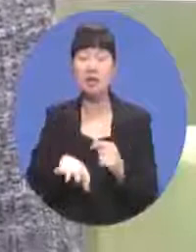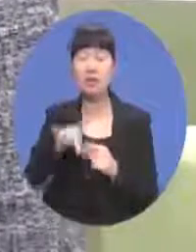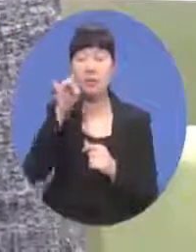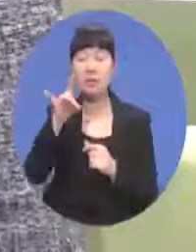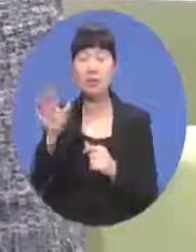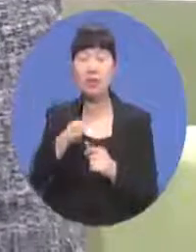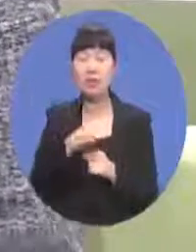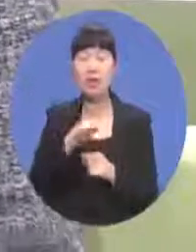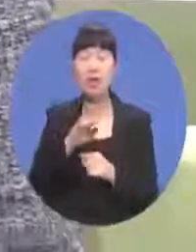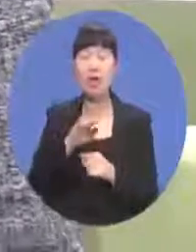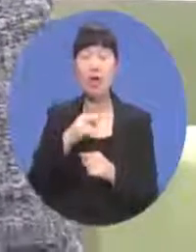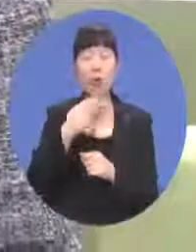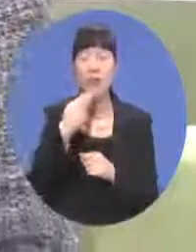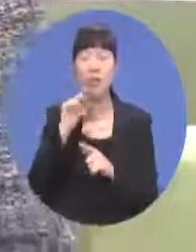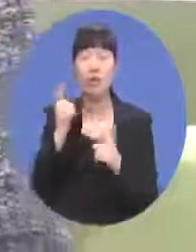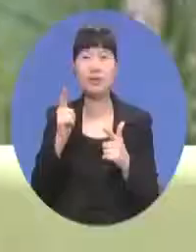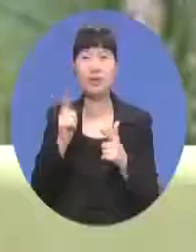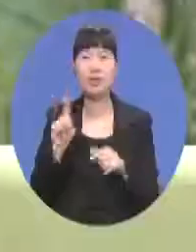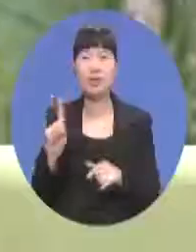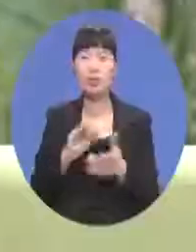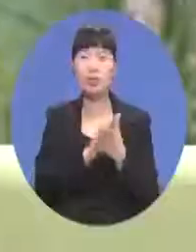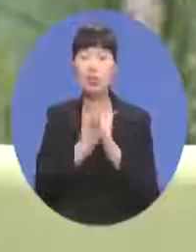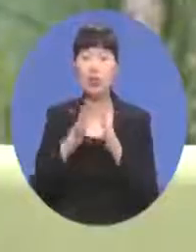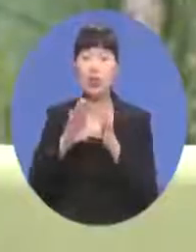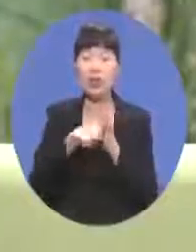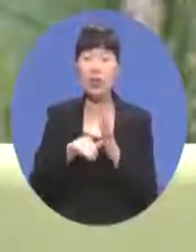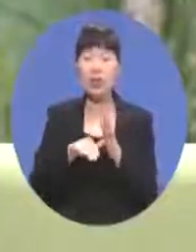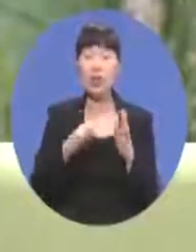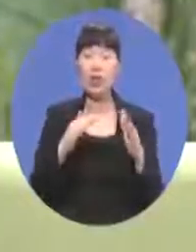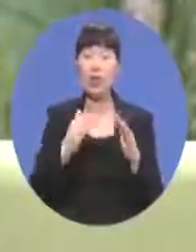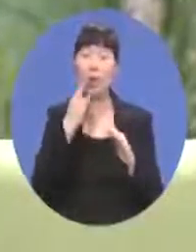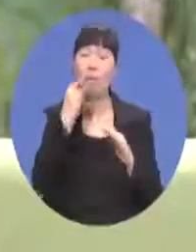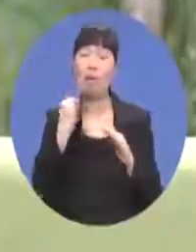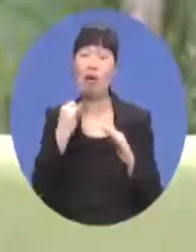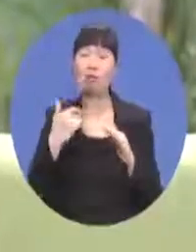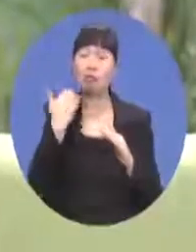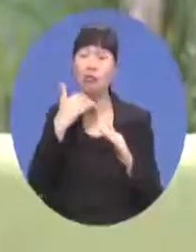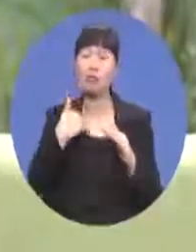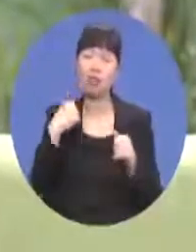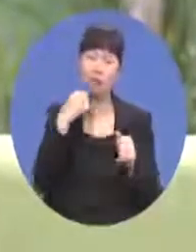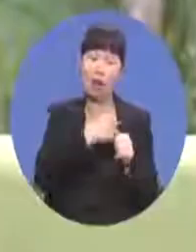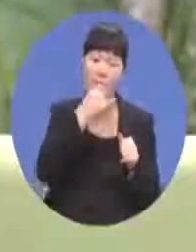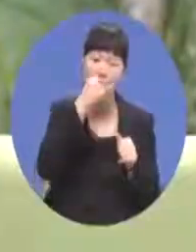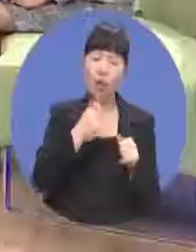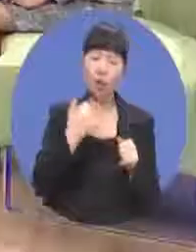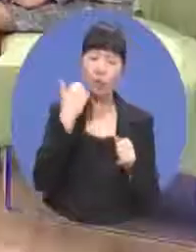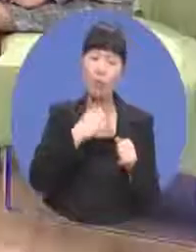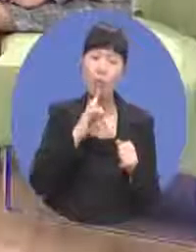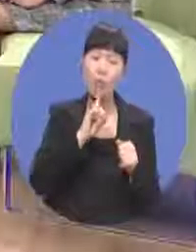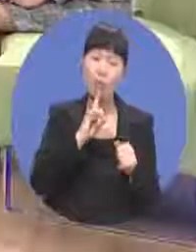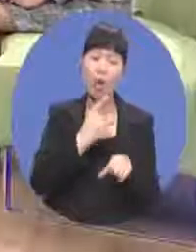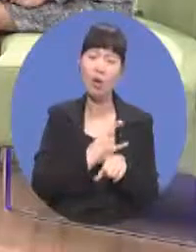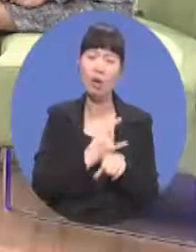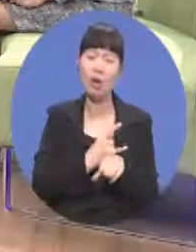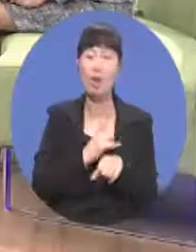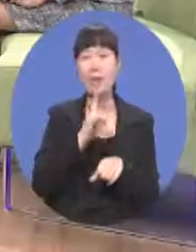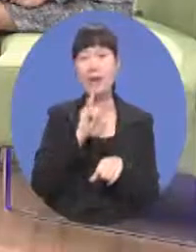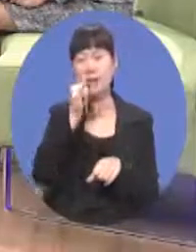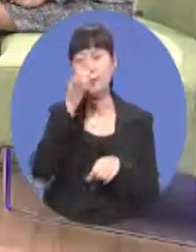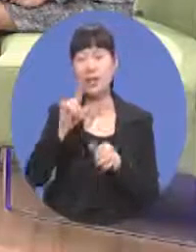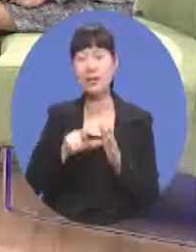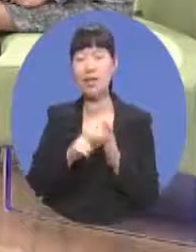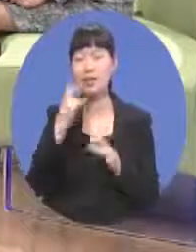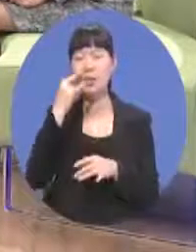안 하지는 않아요. 그렇죠. 애들이 뭐 유치원 때든 와서 엄마 뭐 누구가 나 때렸어 누가 그랬어 라고 말을 하는데